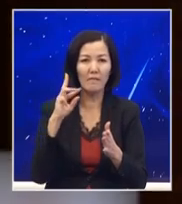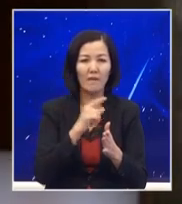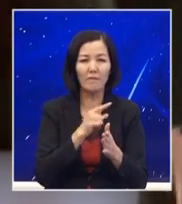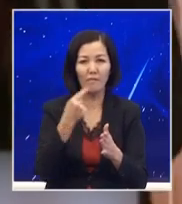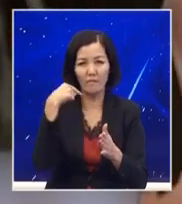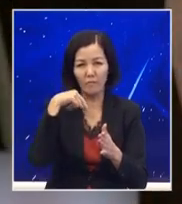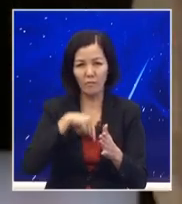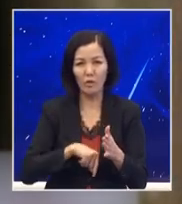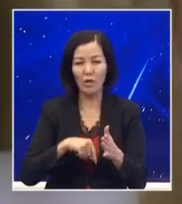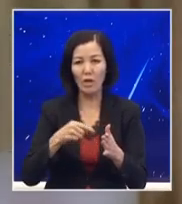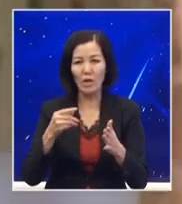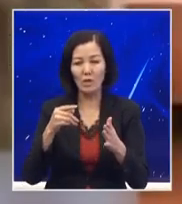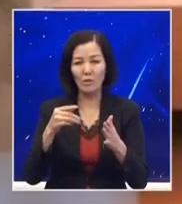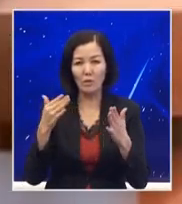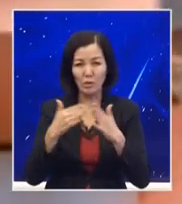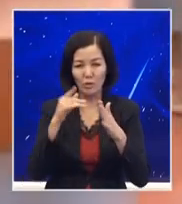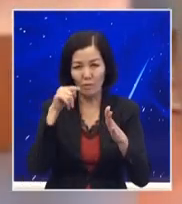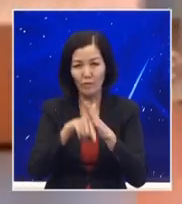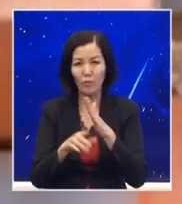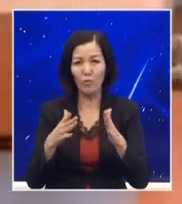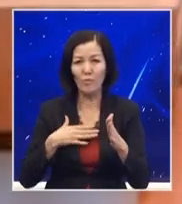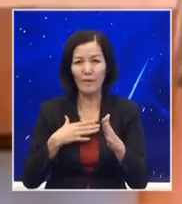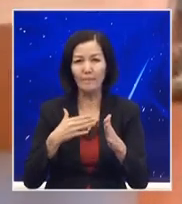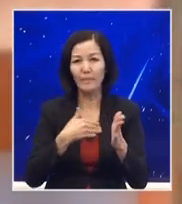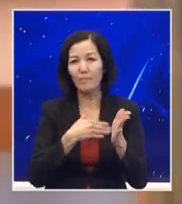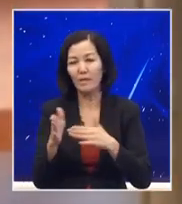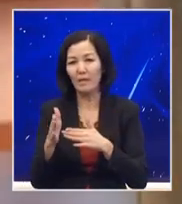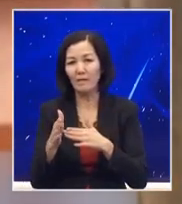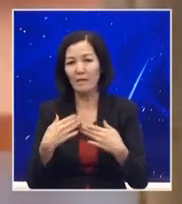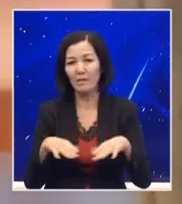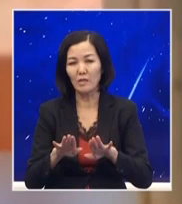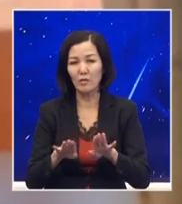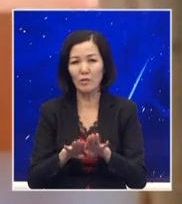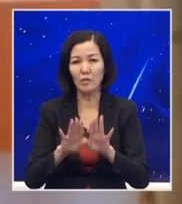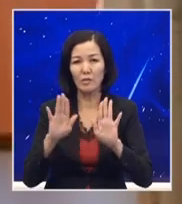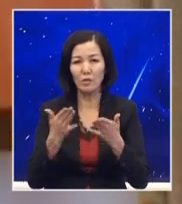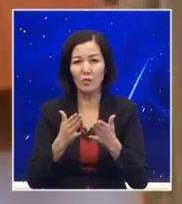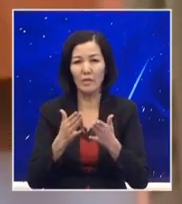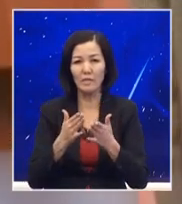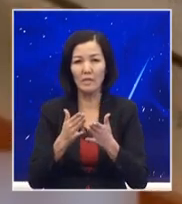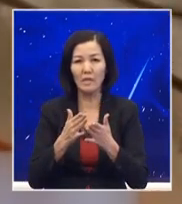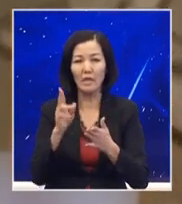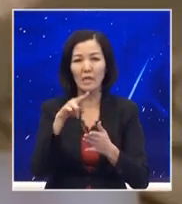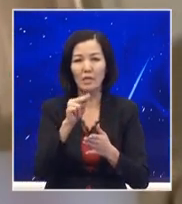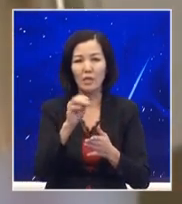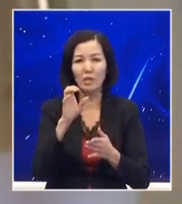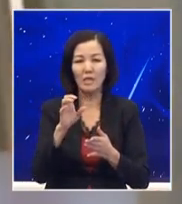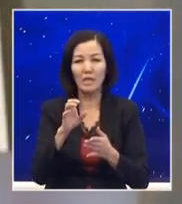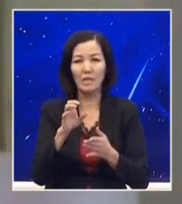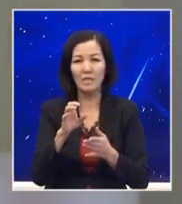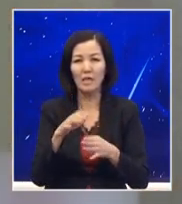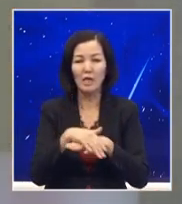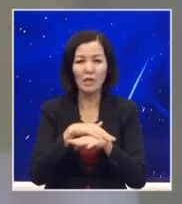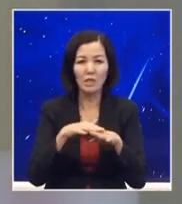попали внутрь жилого помещения. В целях предотвращения подобных ситуаций сотрудники управления областного ДЧС